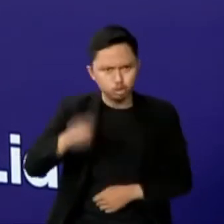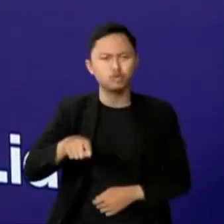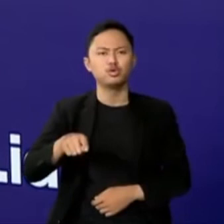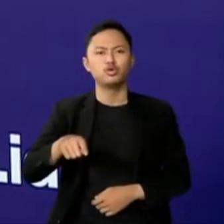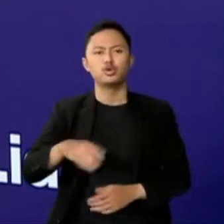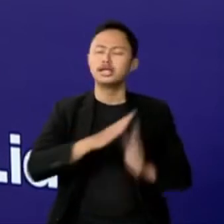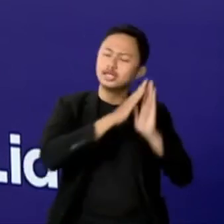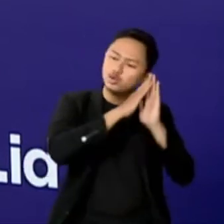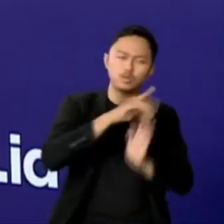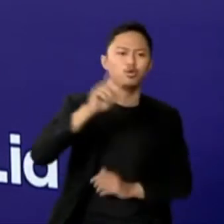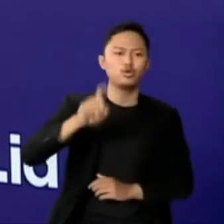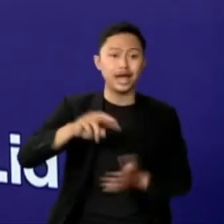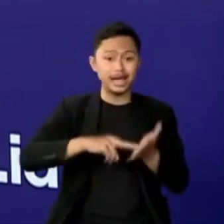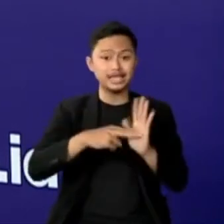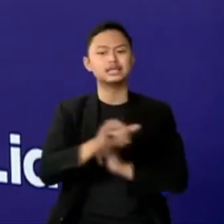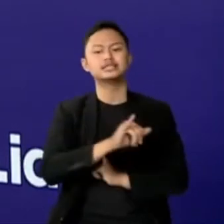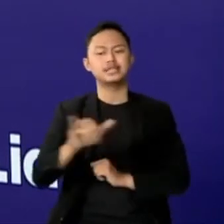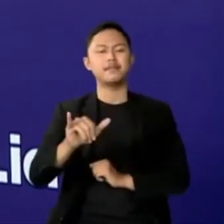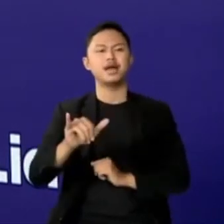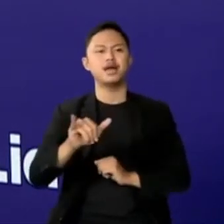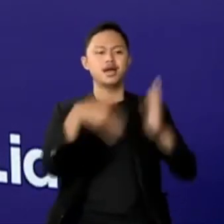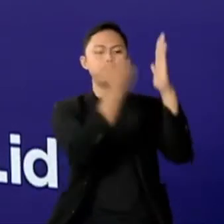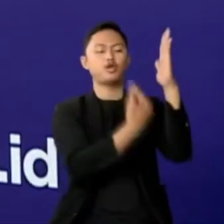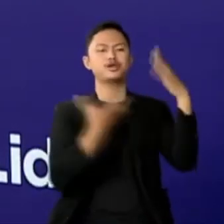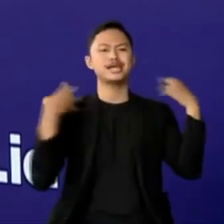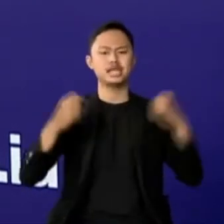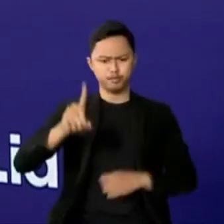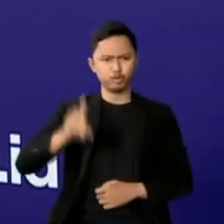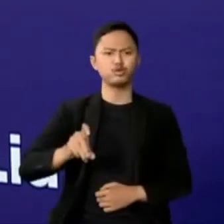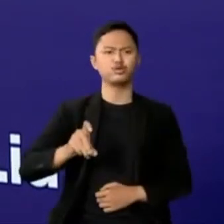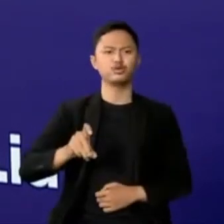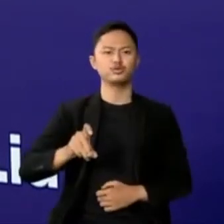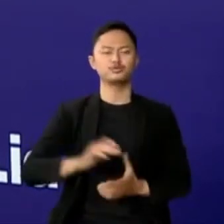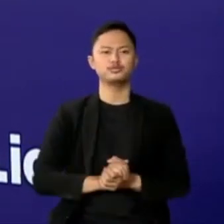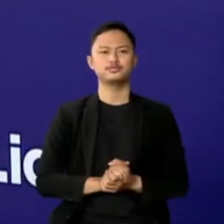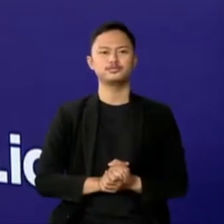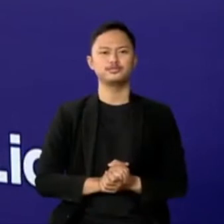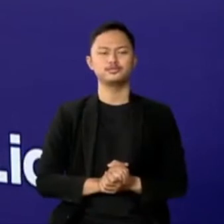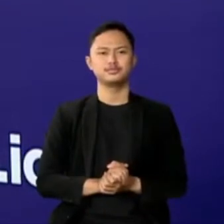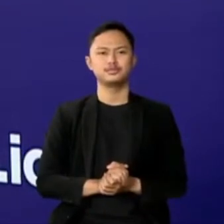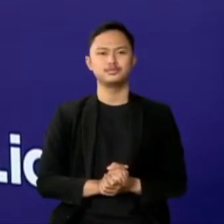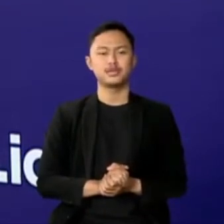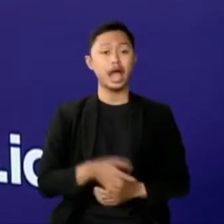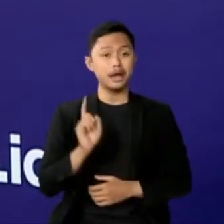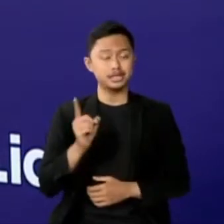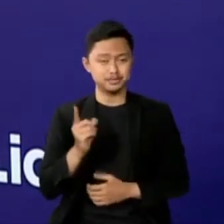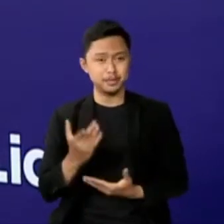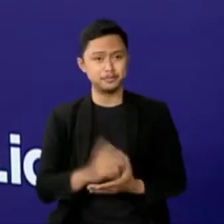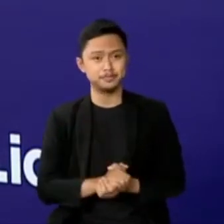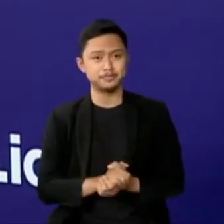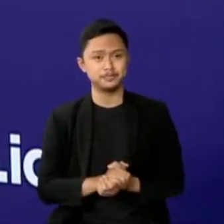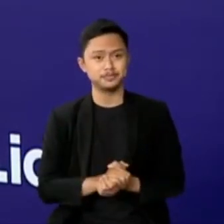tidur kebutuhan jadi melaksanakan protokol covert ininya pola hidup kita sekarang dan menjadi kebutuhan hidup kita inilah karena